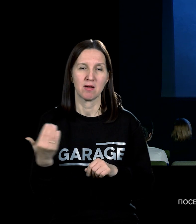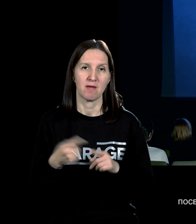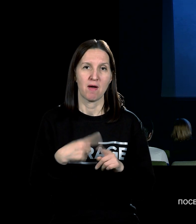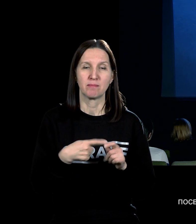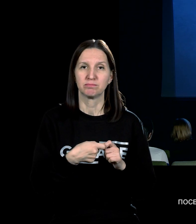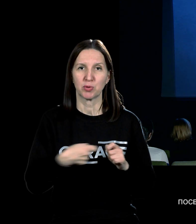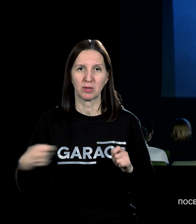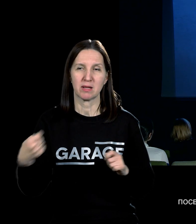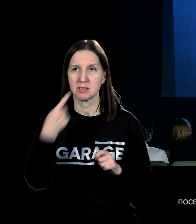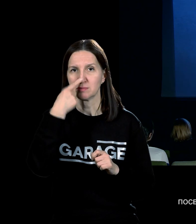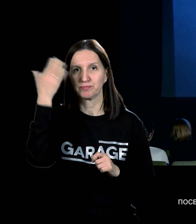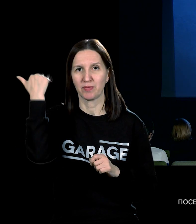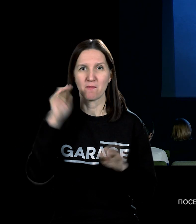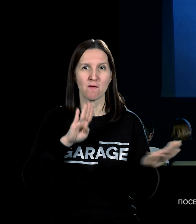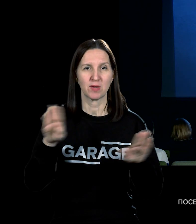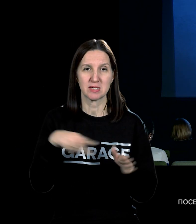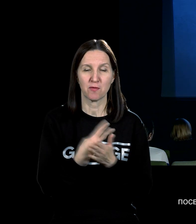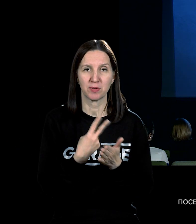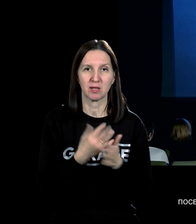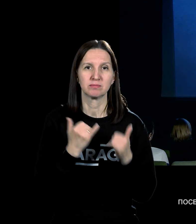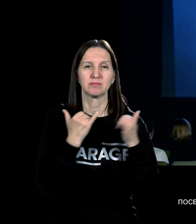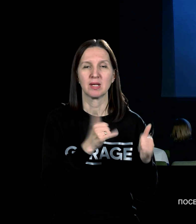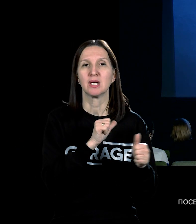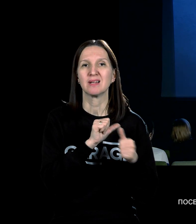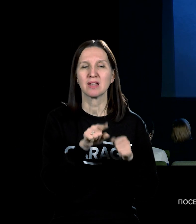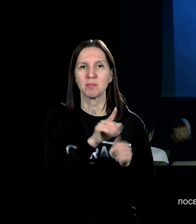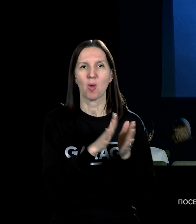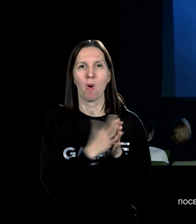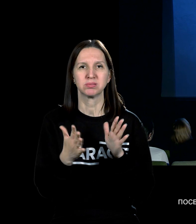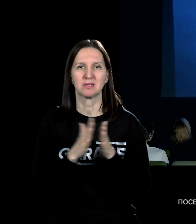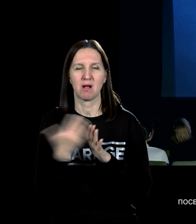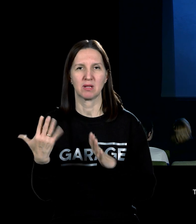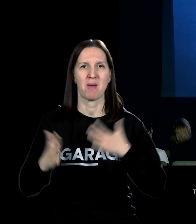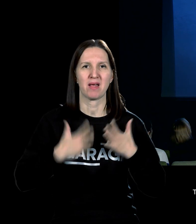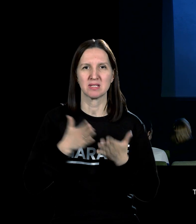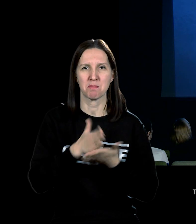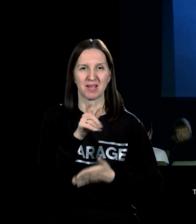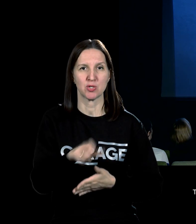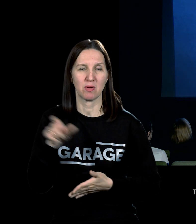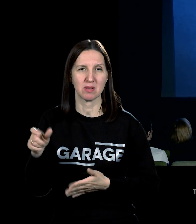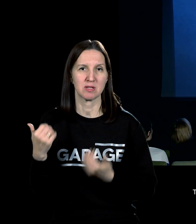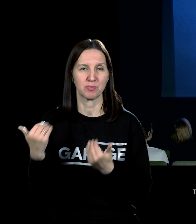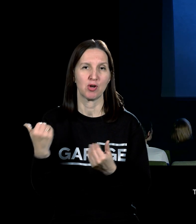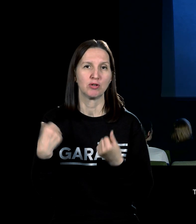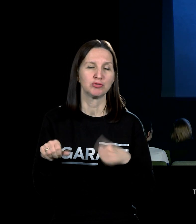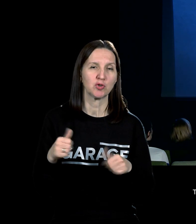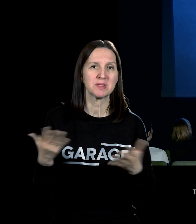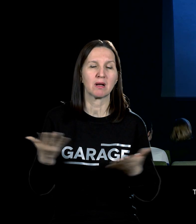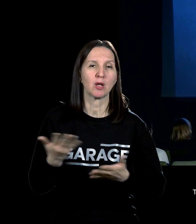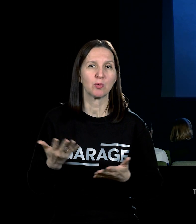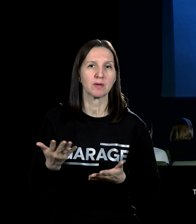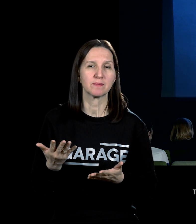в недавней выставке, посвященный исключительно абстрактным экспрессионистам, то есть живописи, которая